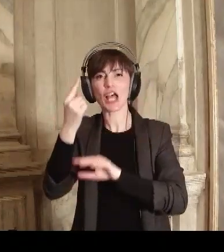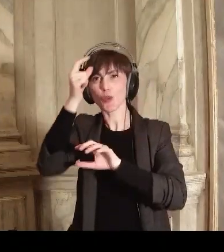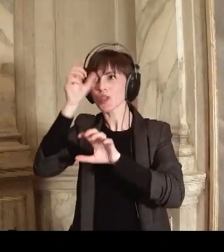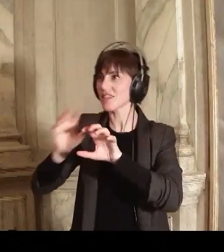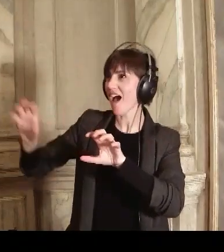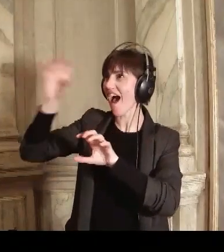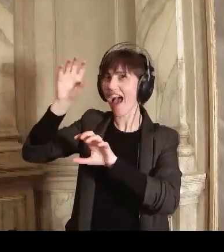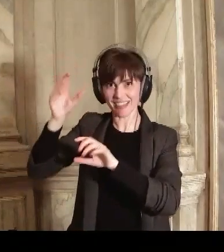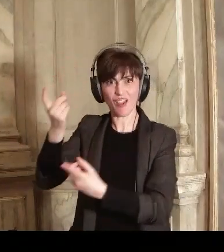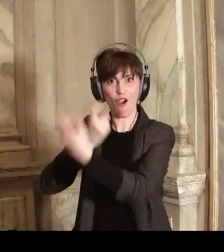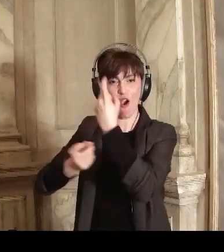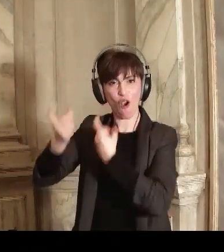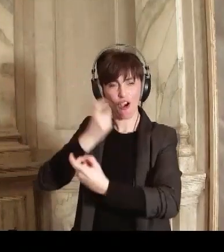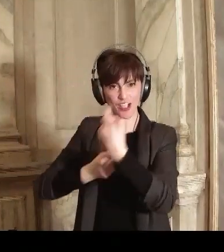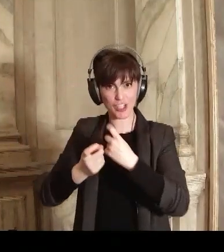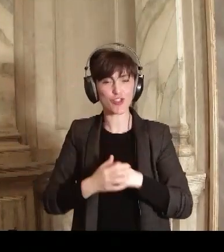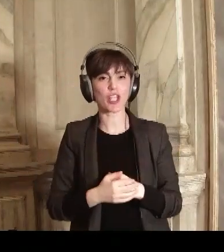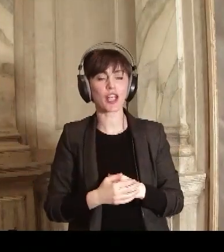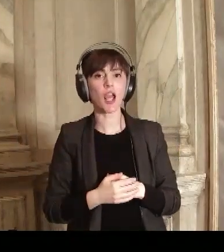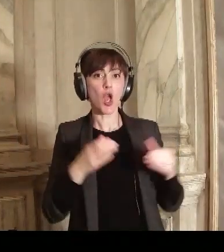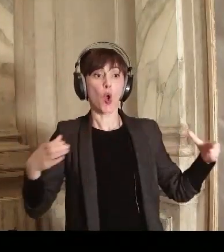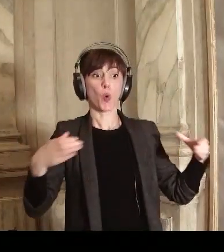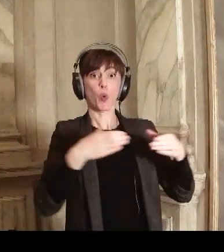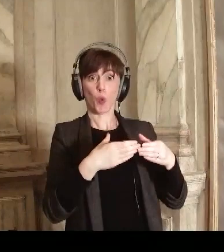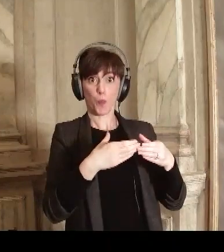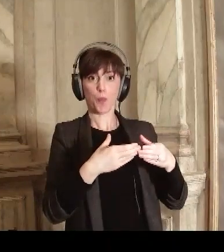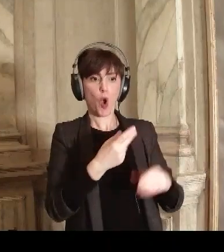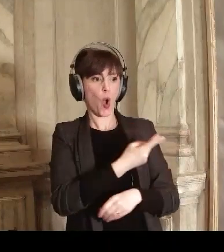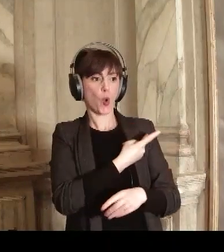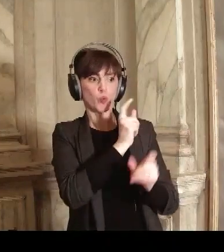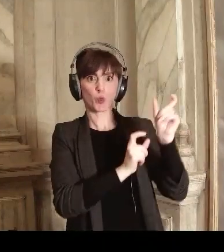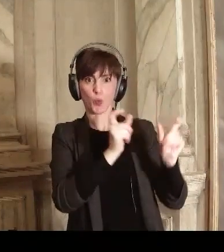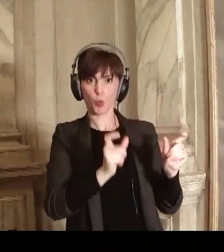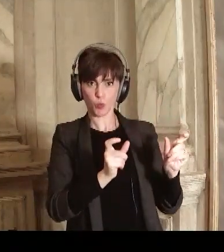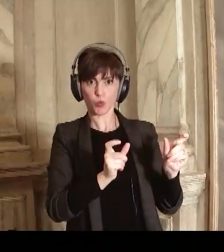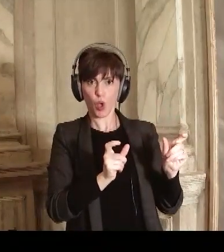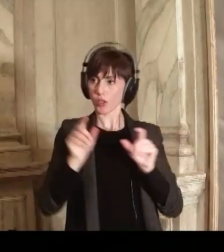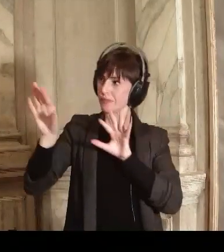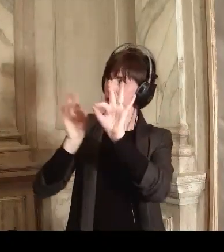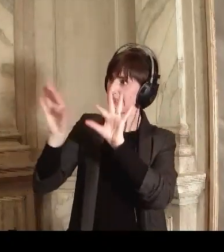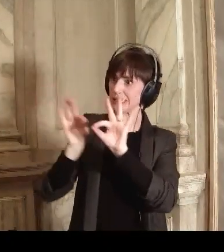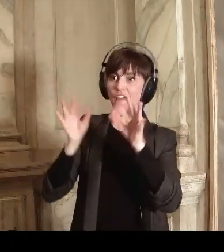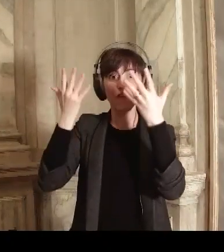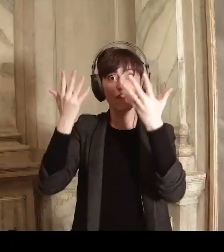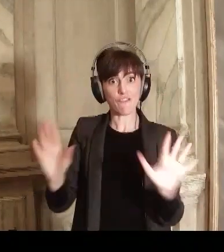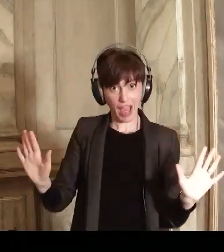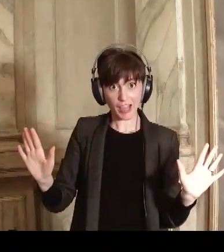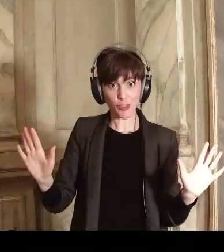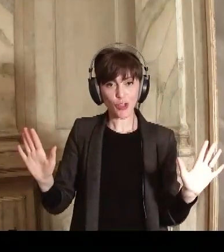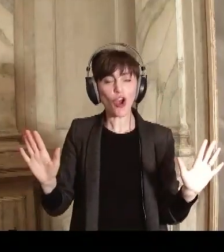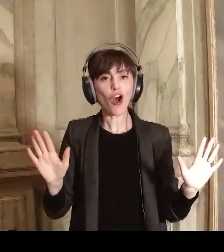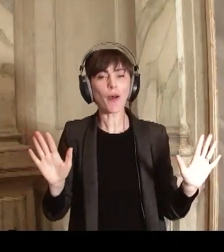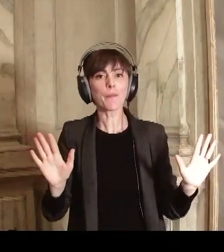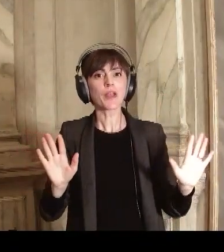di tutor internazionali che segue giovani artisti comprende alcuni dei più illuminati tra i protagonisti della